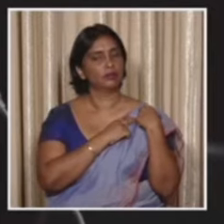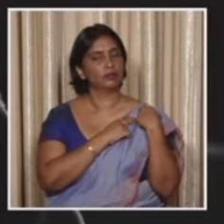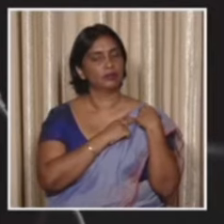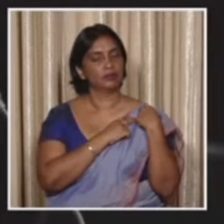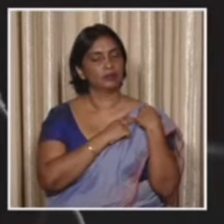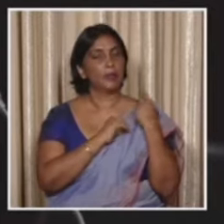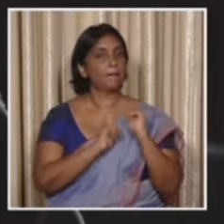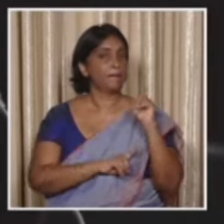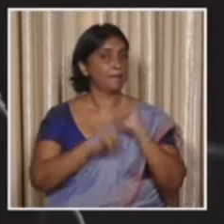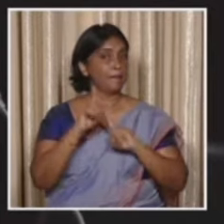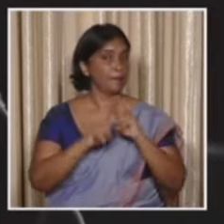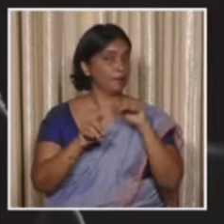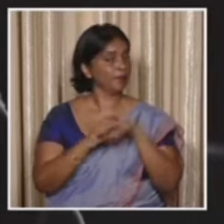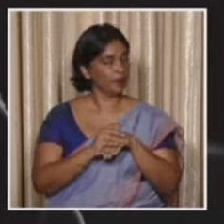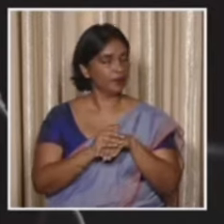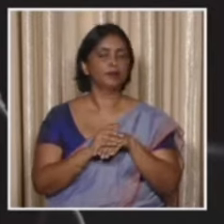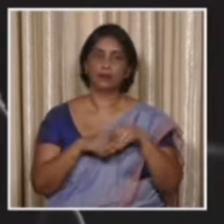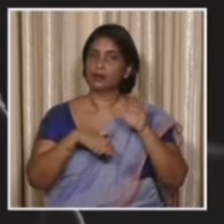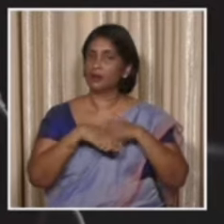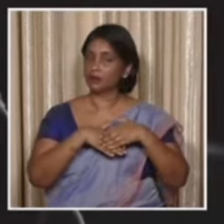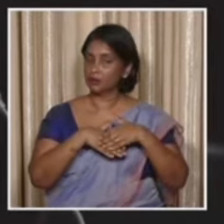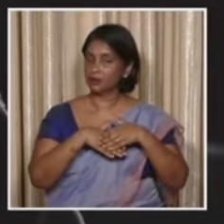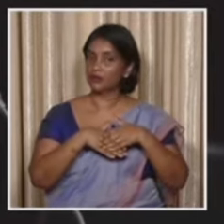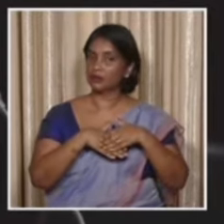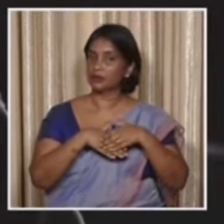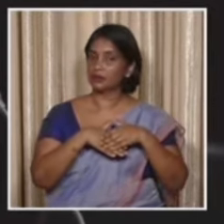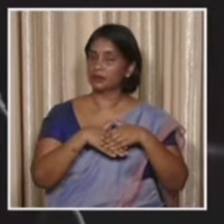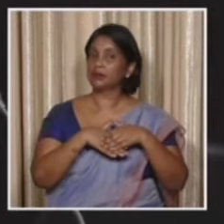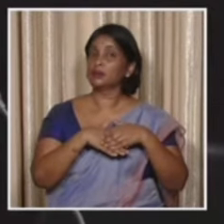உறுப்பினராக ஒவ்வொரு இடத்திலும் ஸ்ரீலங்கா முஸ்லீம் காங்கிரஸ் என்று தான் குறிப்பிடப்படுகிறது.